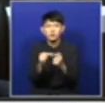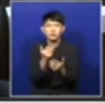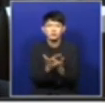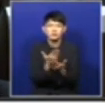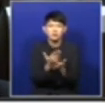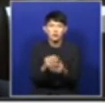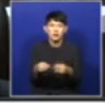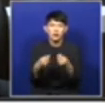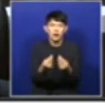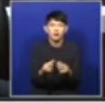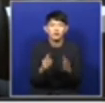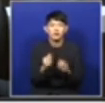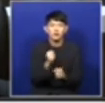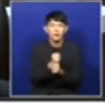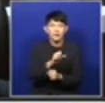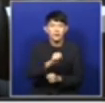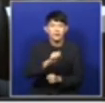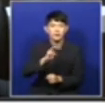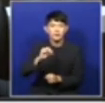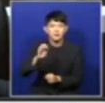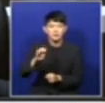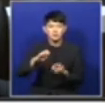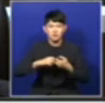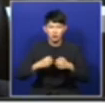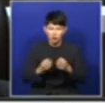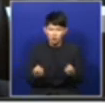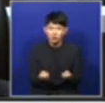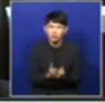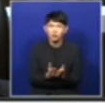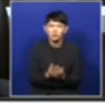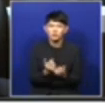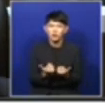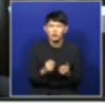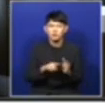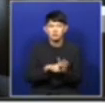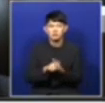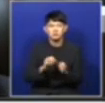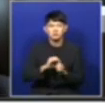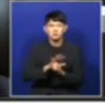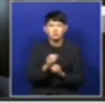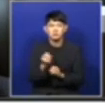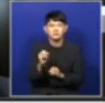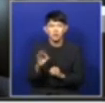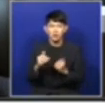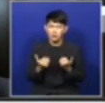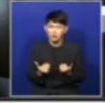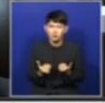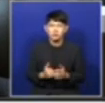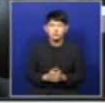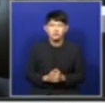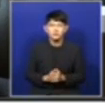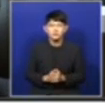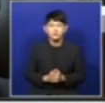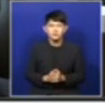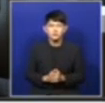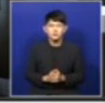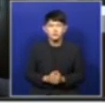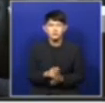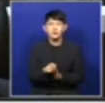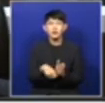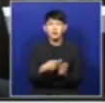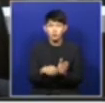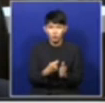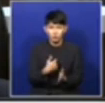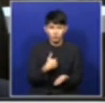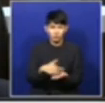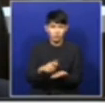ประกอบการ SME ที่ได้รับผลกระทบจากสถานการณ์โควิดในครั้งนี้เลยครับท่านประธานจากเหตุผลที่ผมได้ก